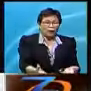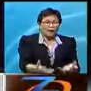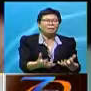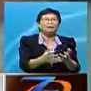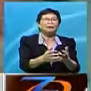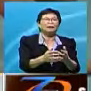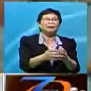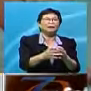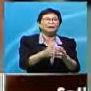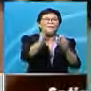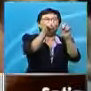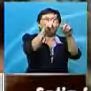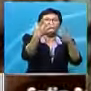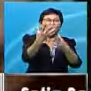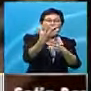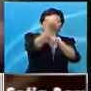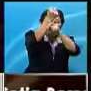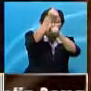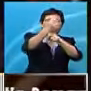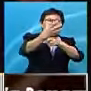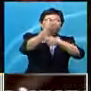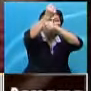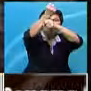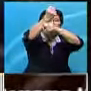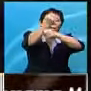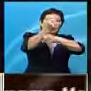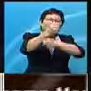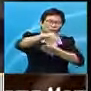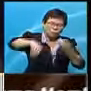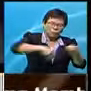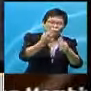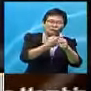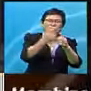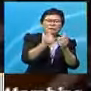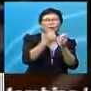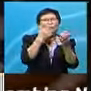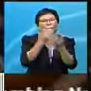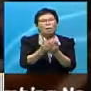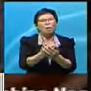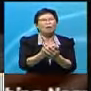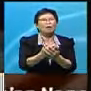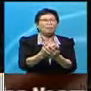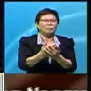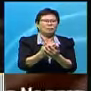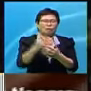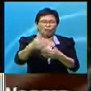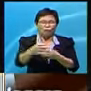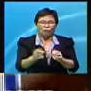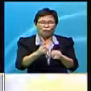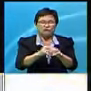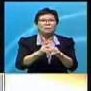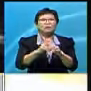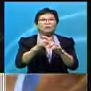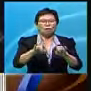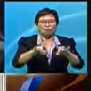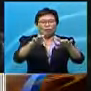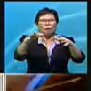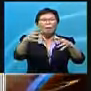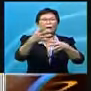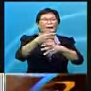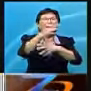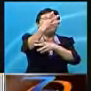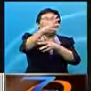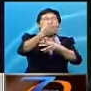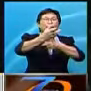kemenangan sebelum ini, E.T. berjaya menguasai pusingan pertama dengan bye. Licita yang juga berpengkalan di Australia dan memegang rekod 14